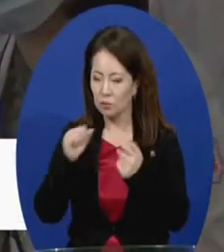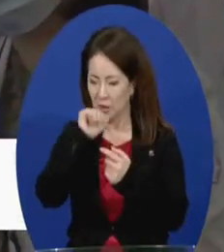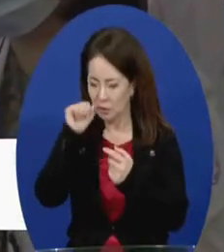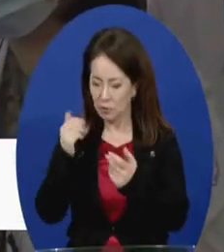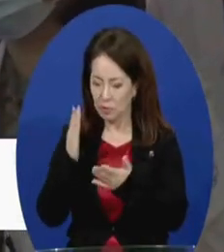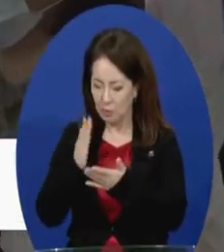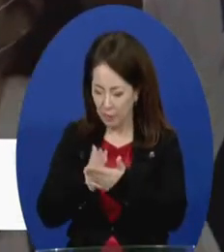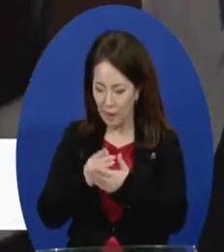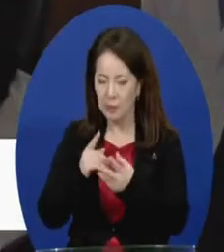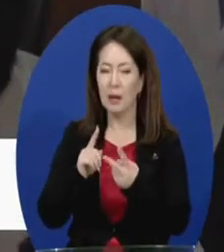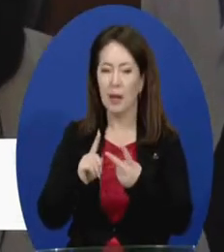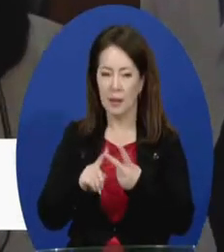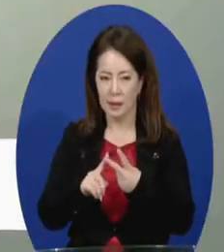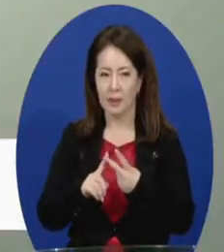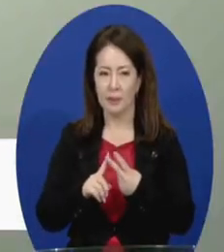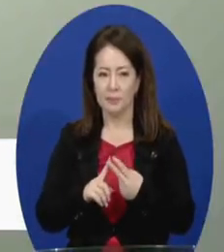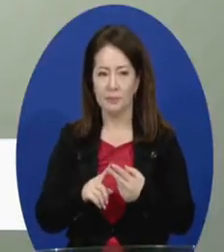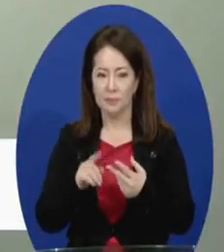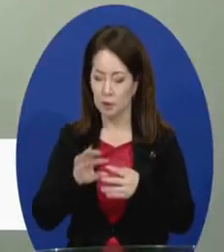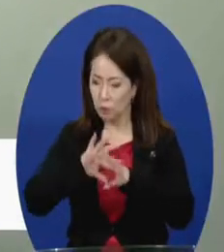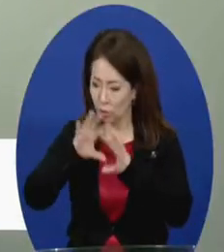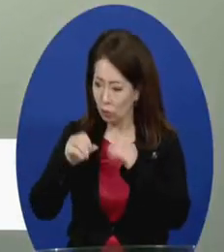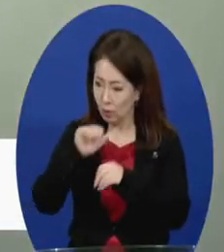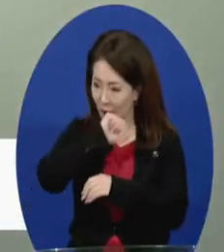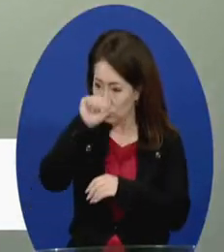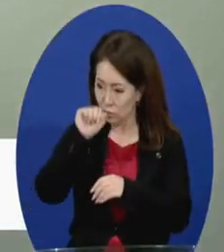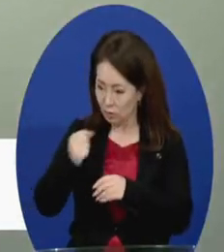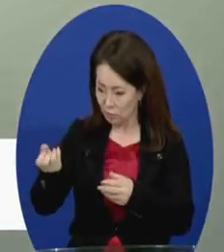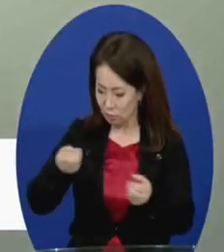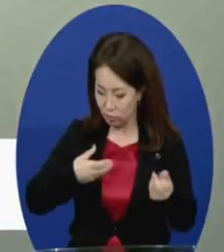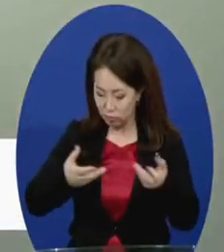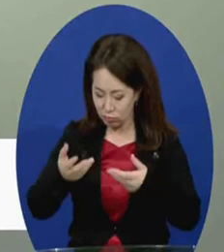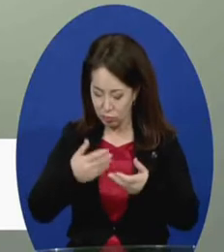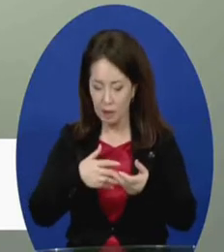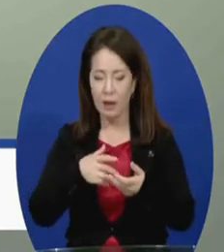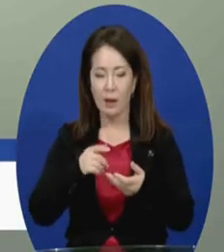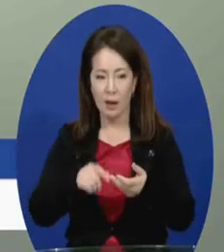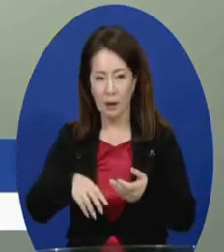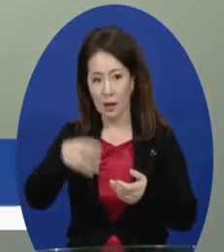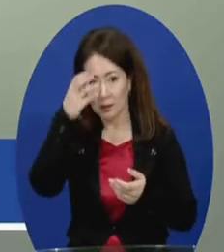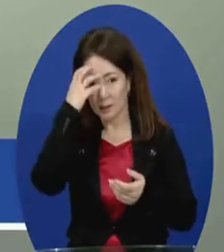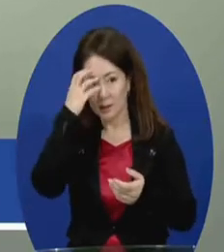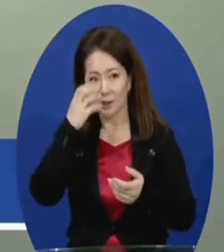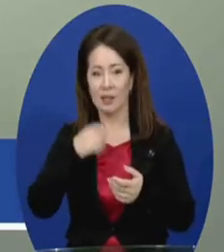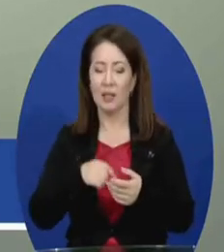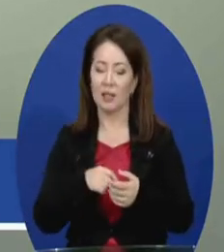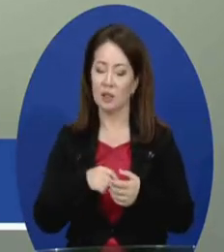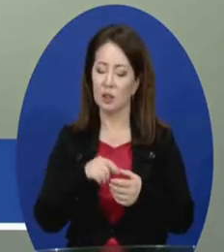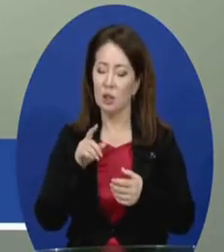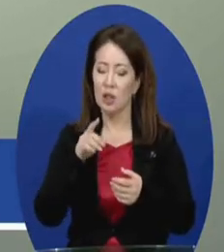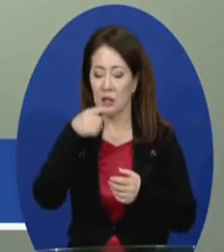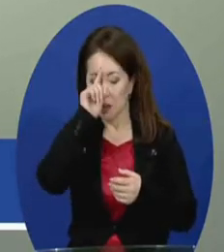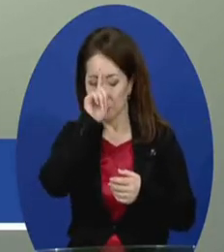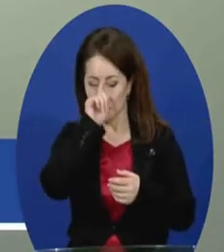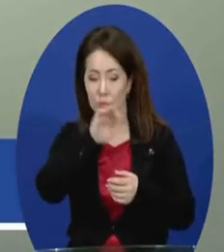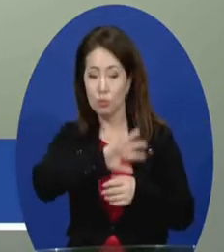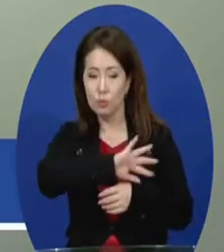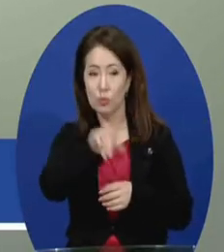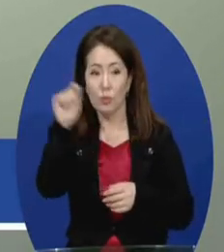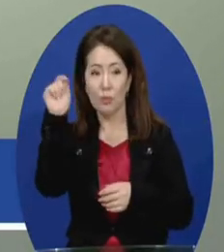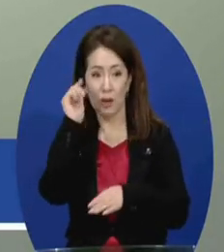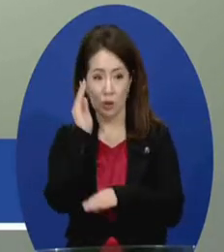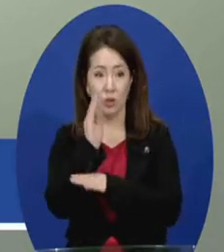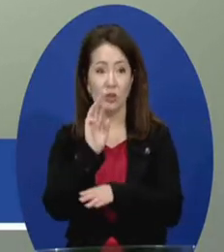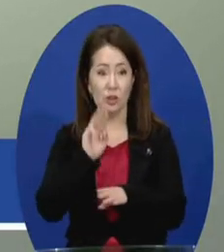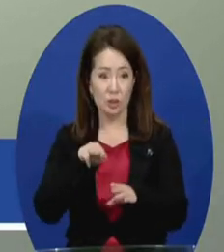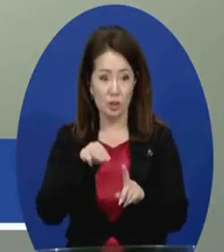байгаа байна. За энэ бүх асуудлыг одоо засгийн газар өнөөдөр бас эмчилгээний байнгын өдөр юм. Бид нэр